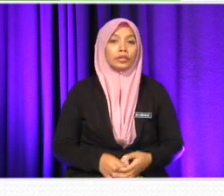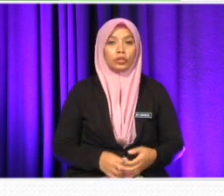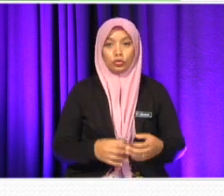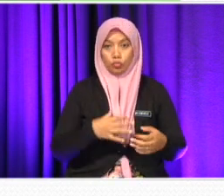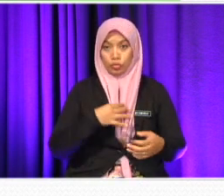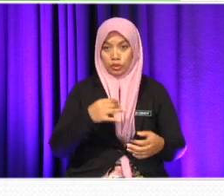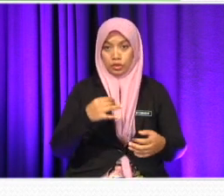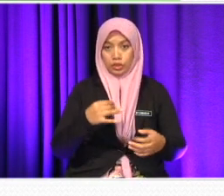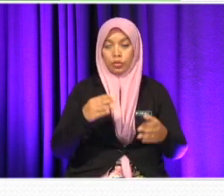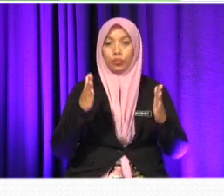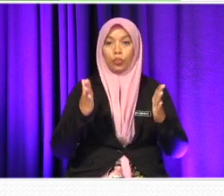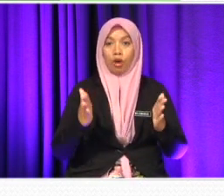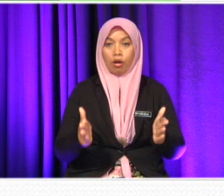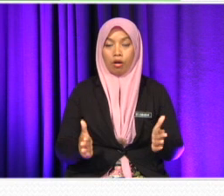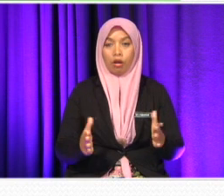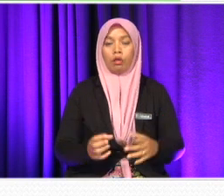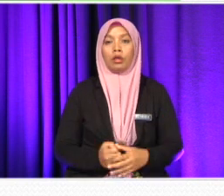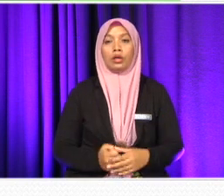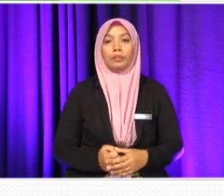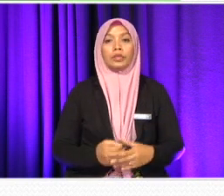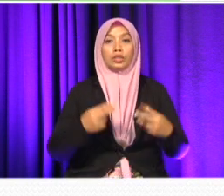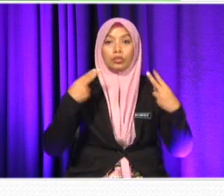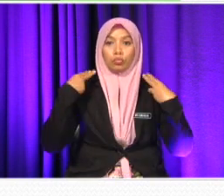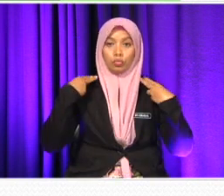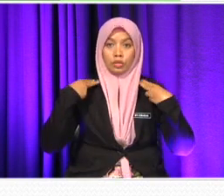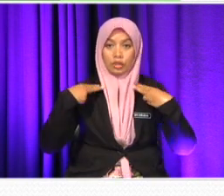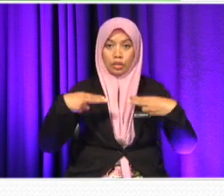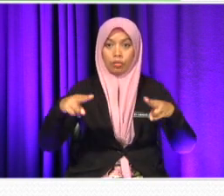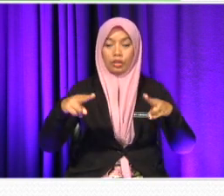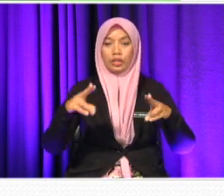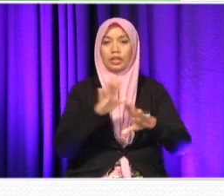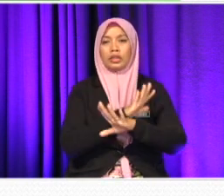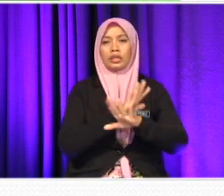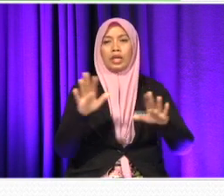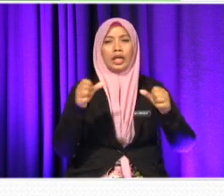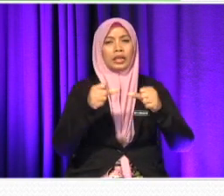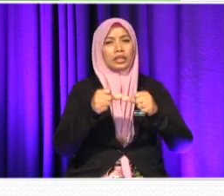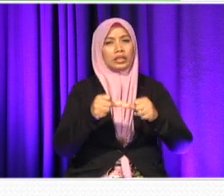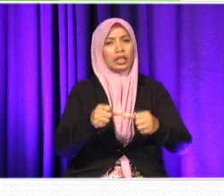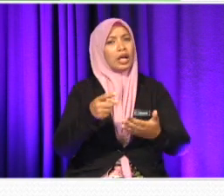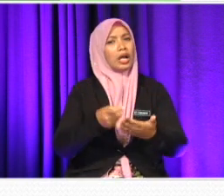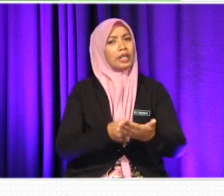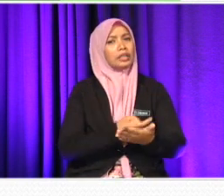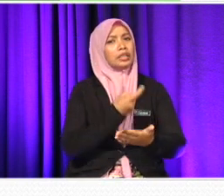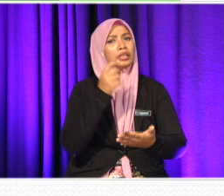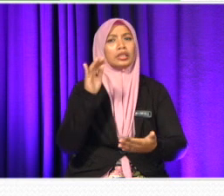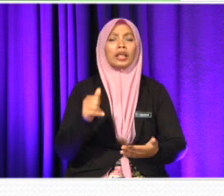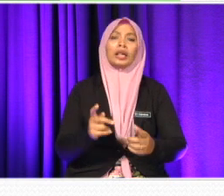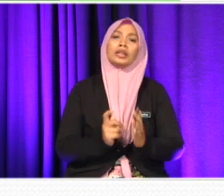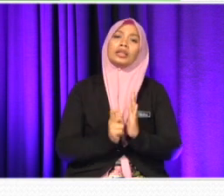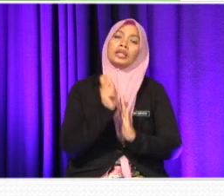pelanggan betul dan semestinya Usahawan tidaklah meletakkan harga yang terlalu tinggi ataupun tidak terlalu